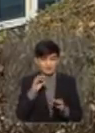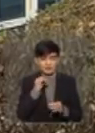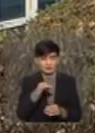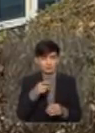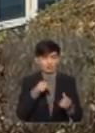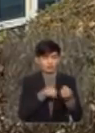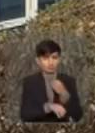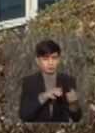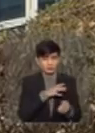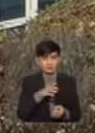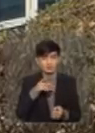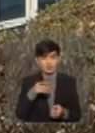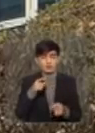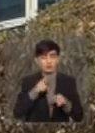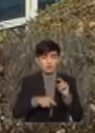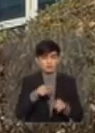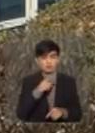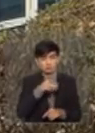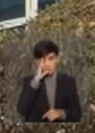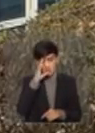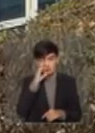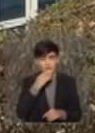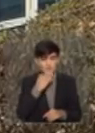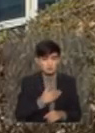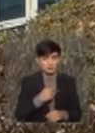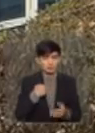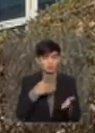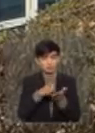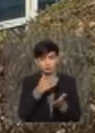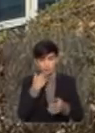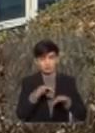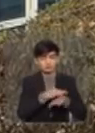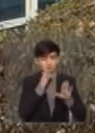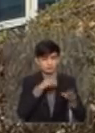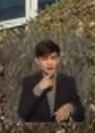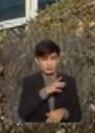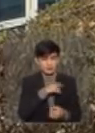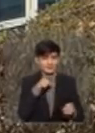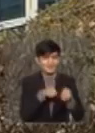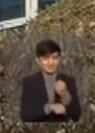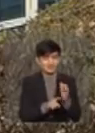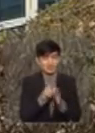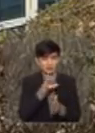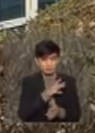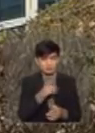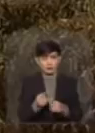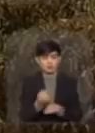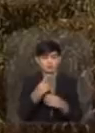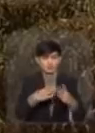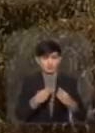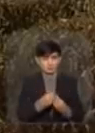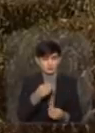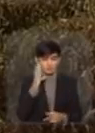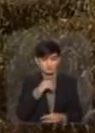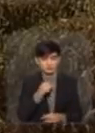Достары жігіт сүйет бас тартып тұрған жоқ, үйленсін деп ақтайды. Бұл не сұмдық? Зорлықпен басталған жерде қайда отбасы?